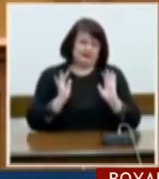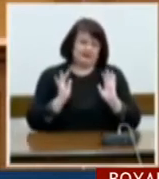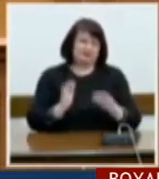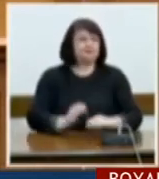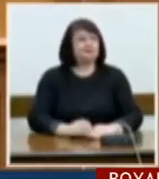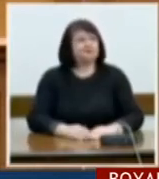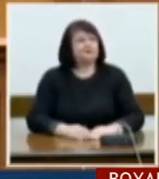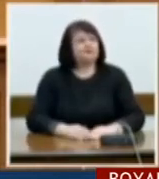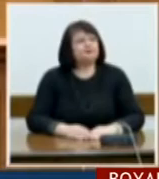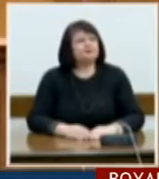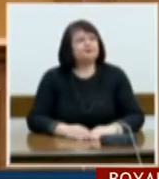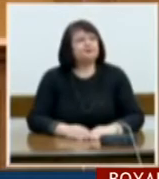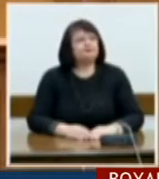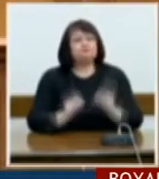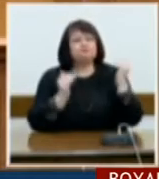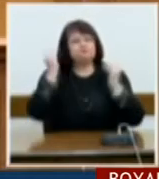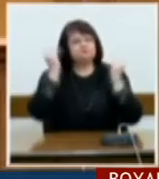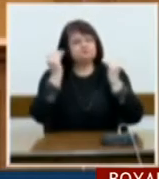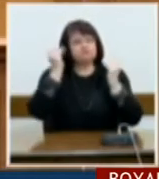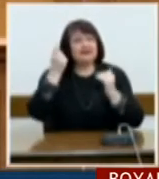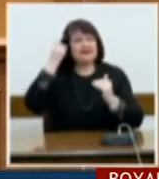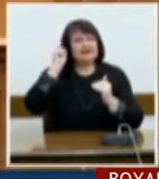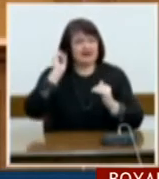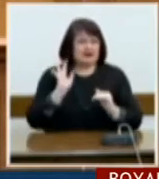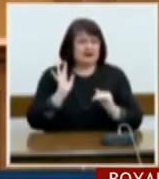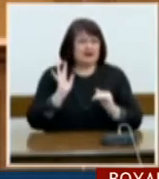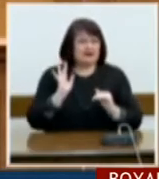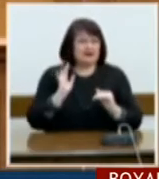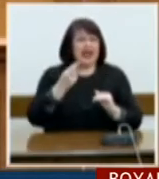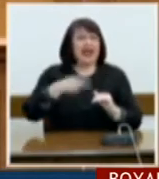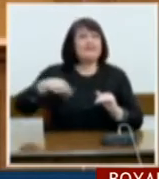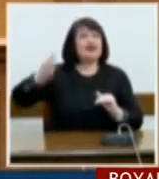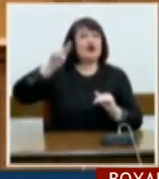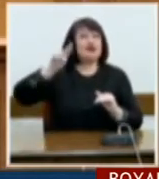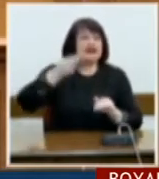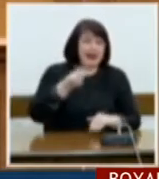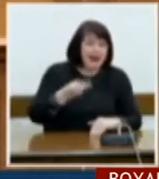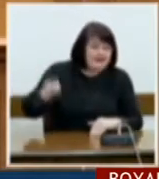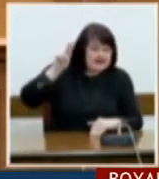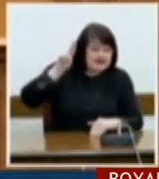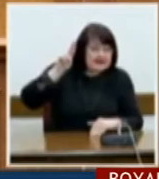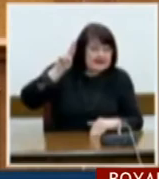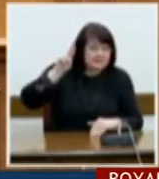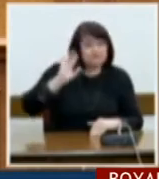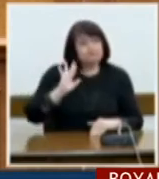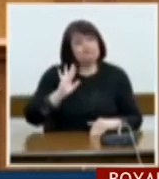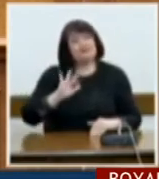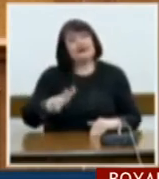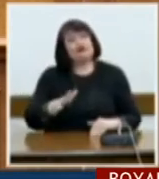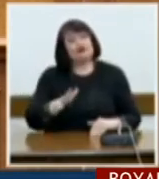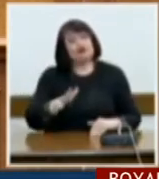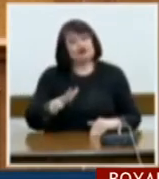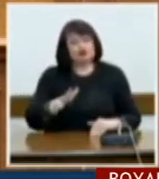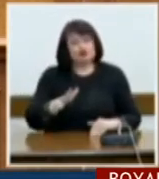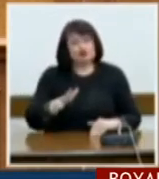εξαιρετικά διστακτική να αυξήσει τα επιτόκια, κάτι το οποίο θα οδηγούσε εκ των πραγμάτων σε μια